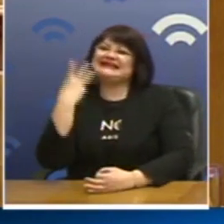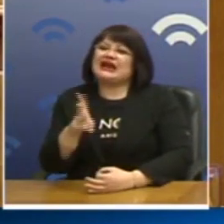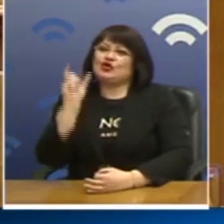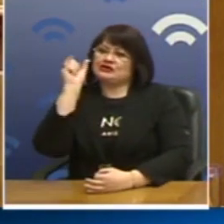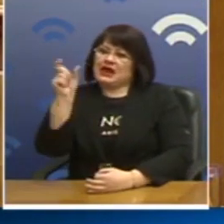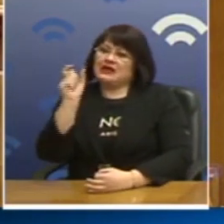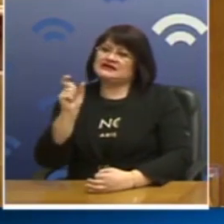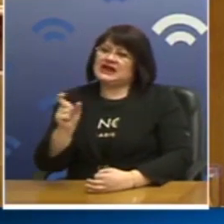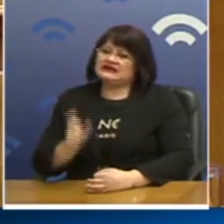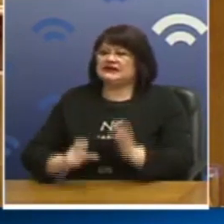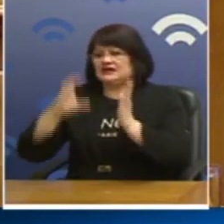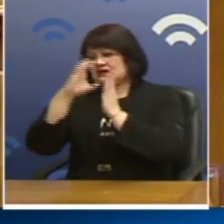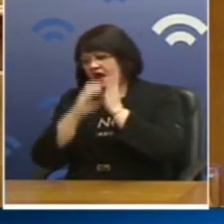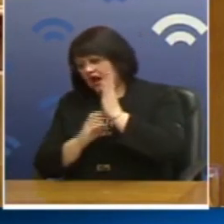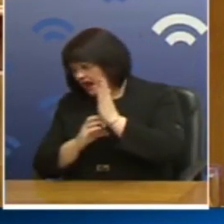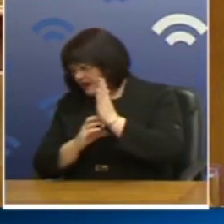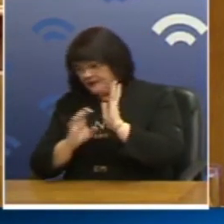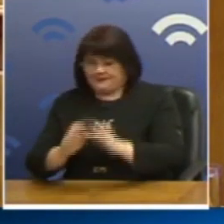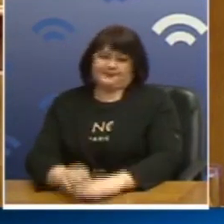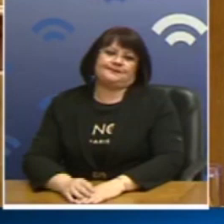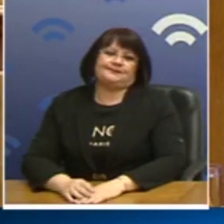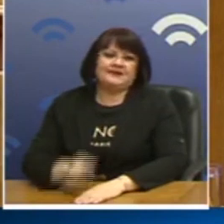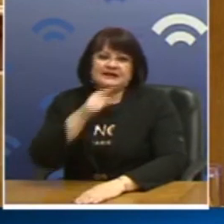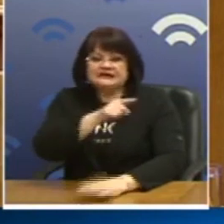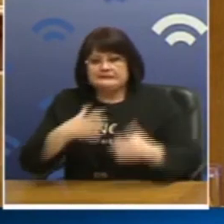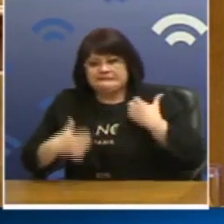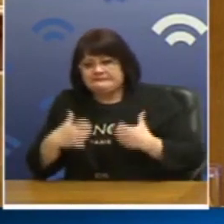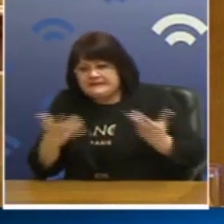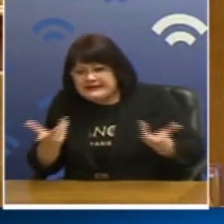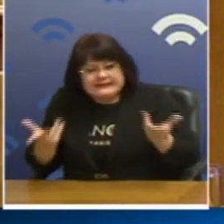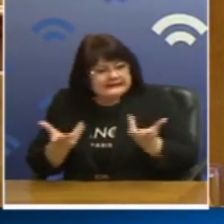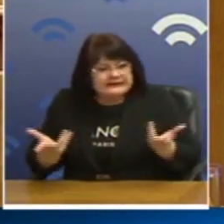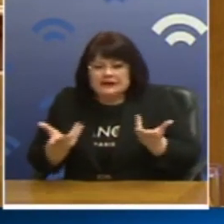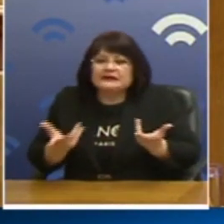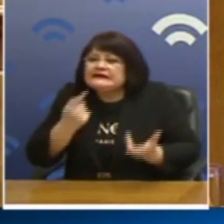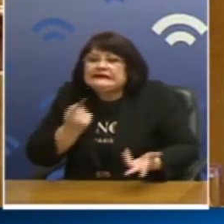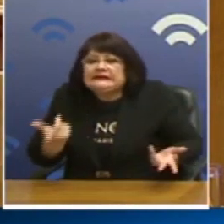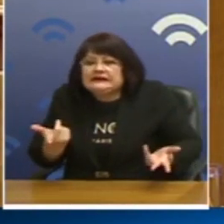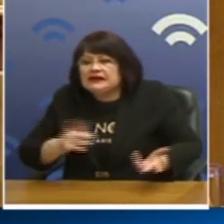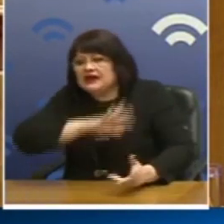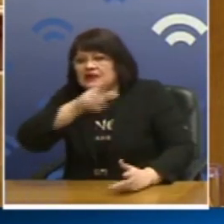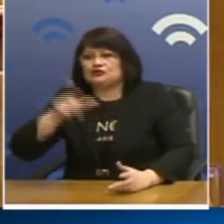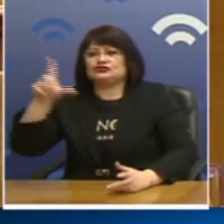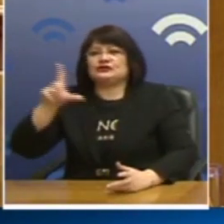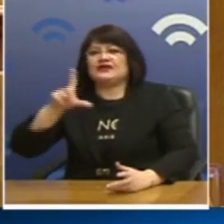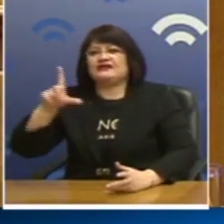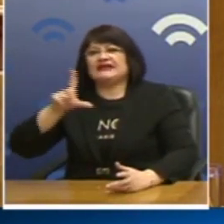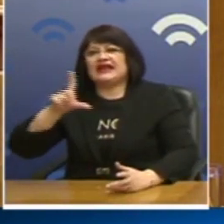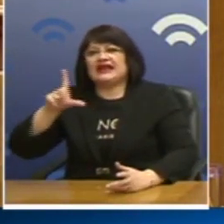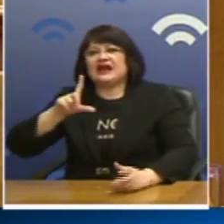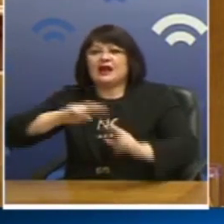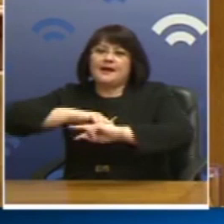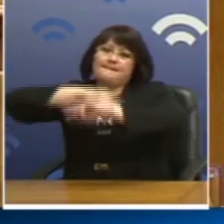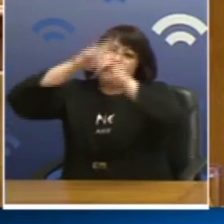που γράφουν. Για να μην βασανίζεστε δηλαδή και ψάχνεστε και περιμένετε μέχρι τη Δευτέρα παρουσία, όπως μας λέτε, να